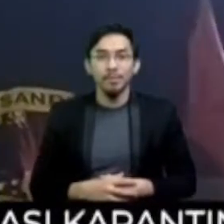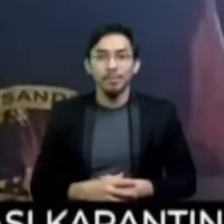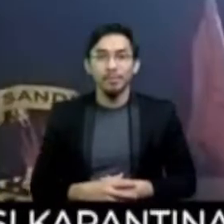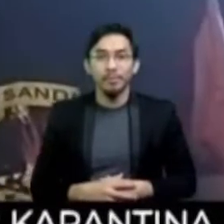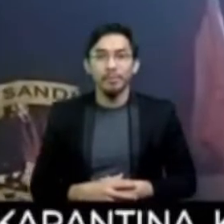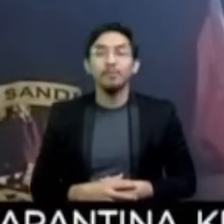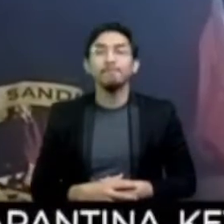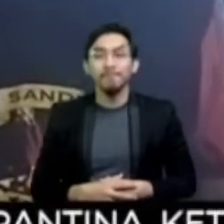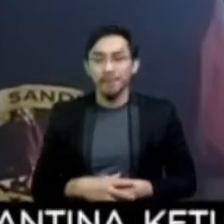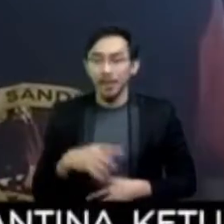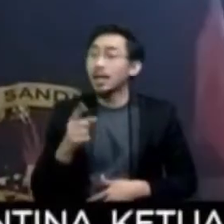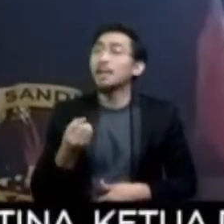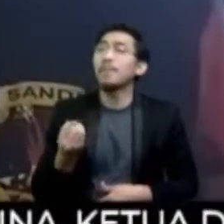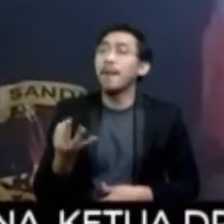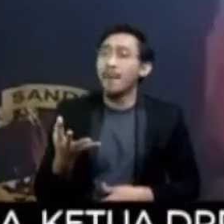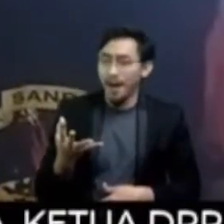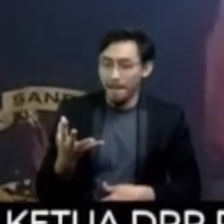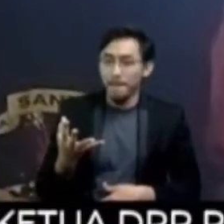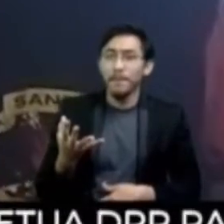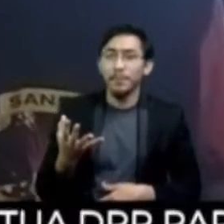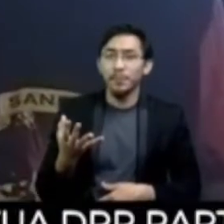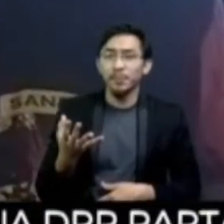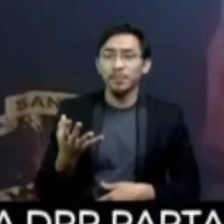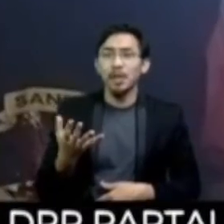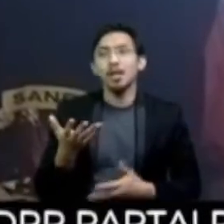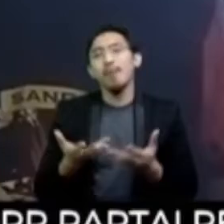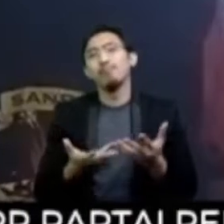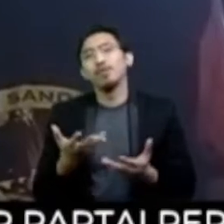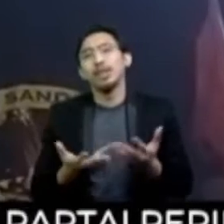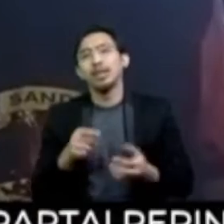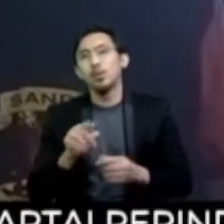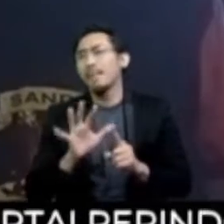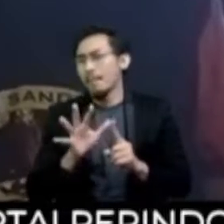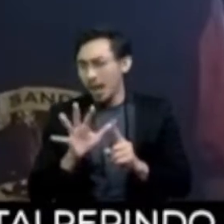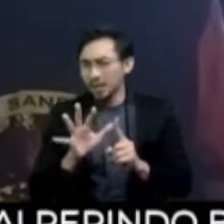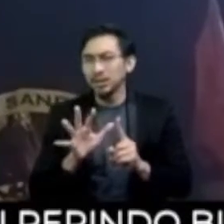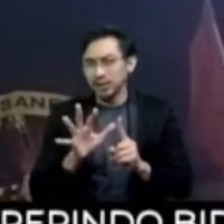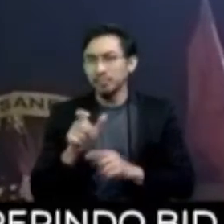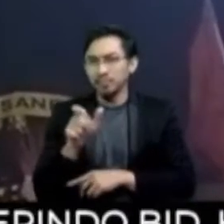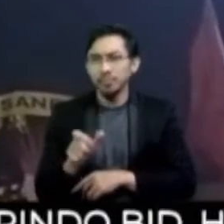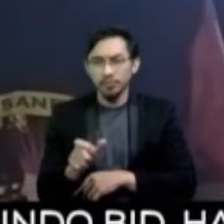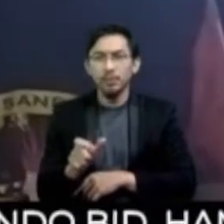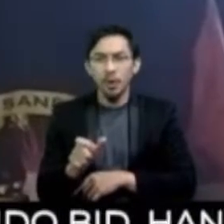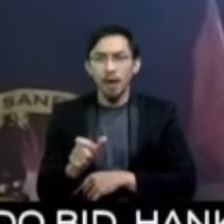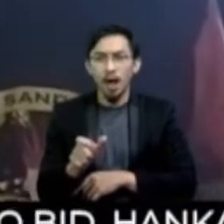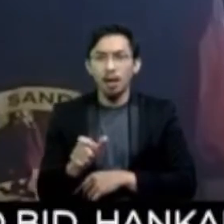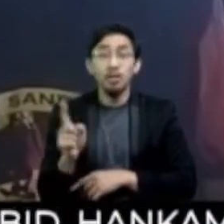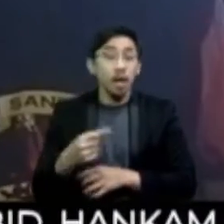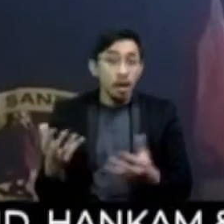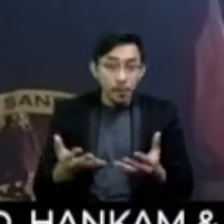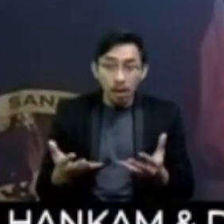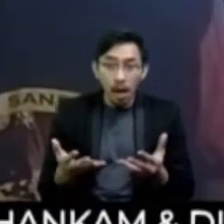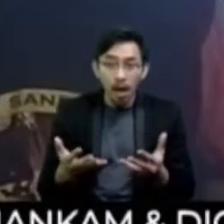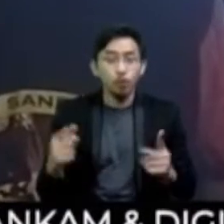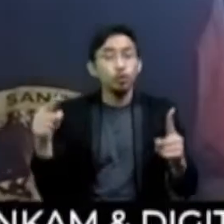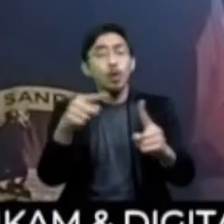orang, Bang? Kalau untuk rombongan lebih kurang sekitar 15 orang, mungkin bonceng 3 semua. 15 orang itu dari mana mau ke mana, Bang? Dari